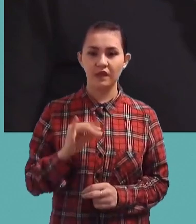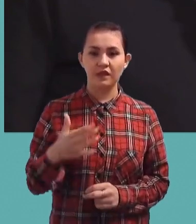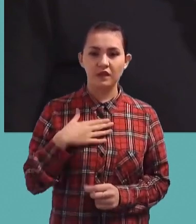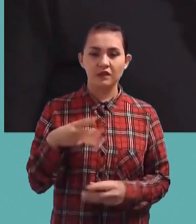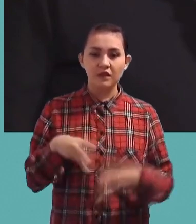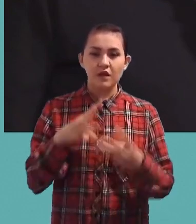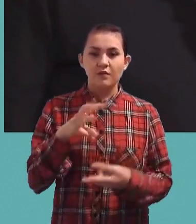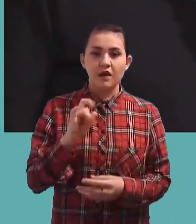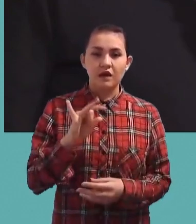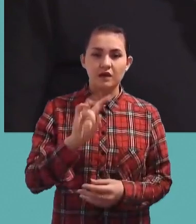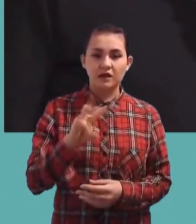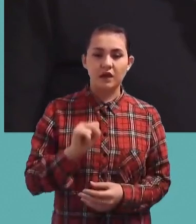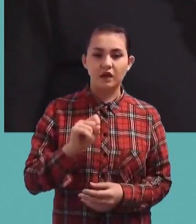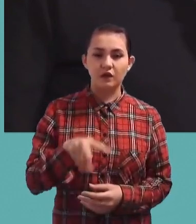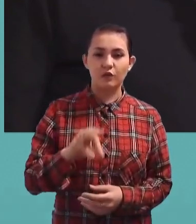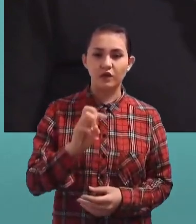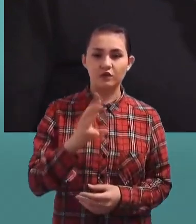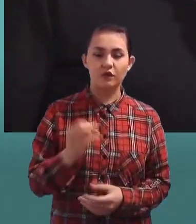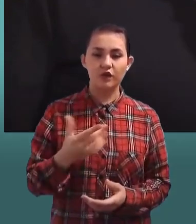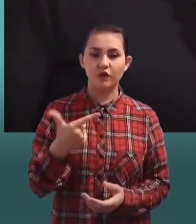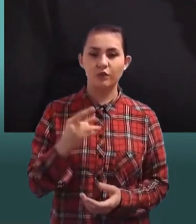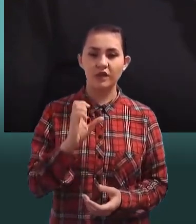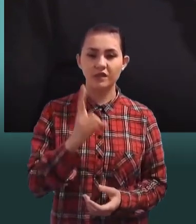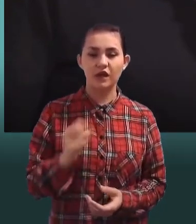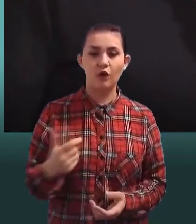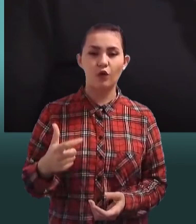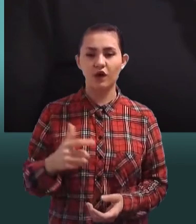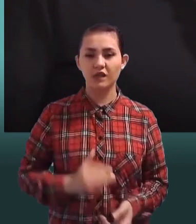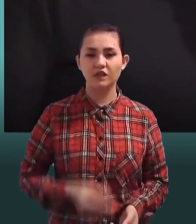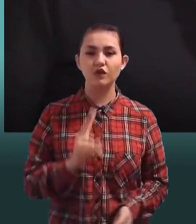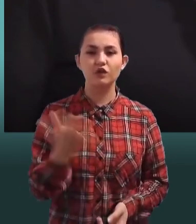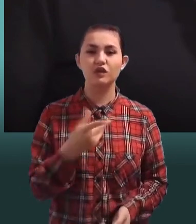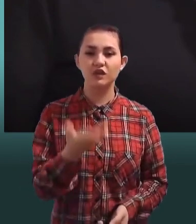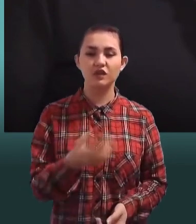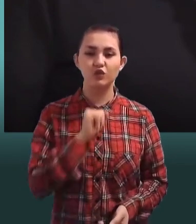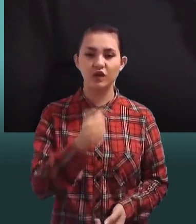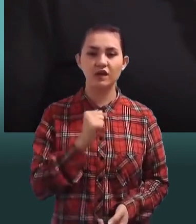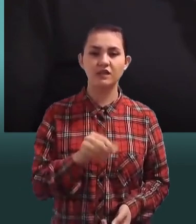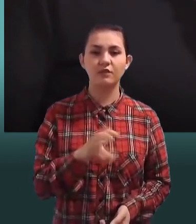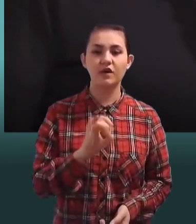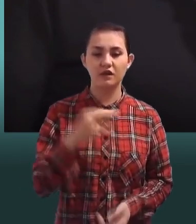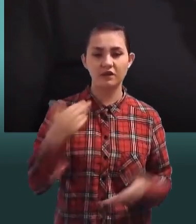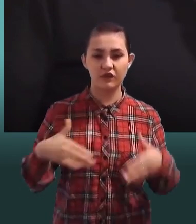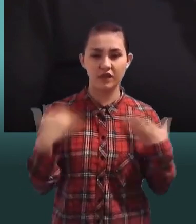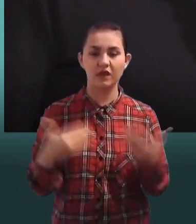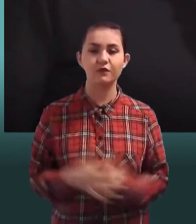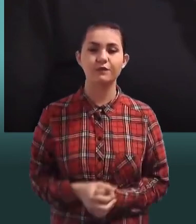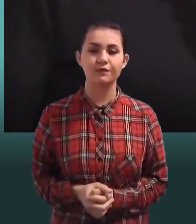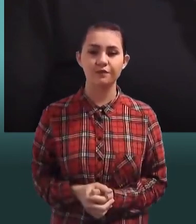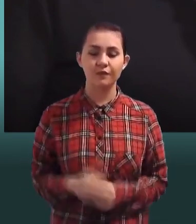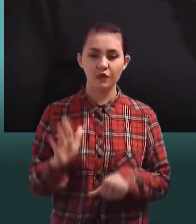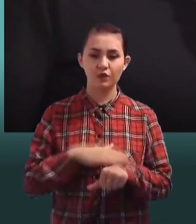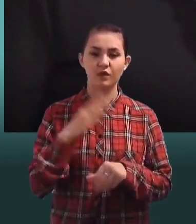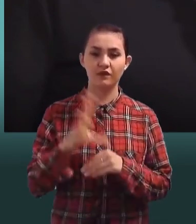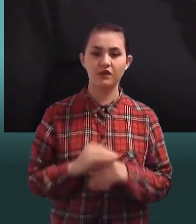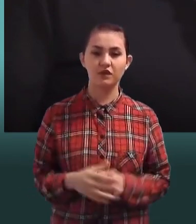Марина Романцова, голова правління громадської організації «Хто, якщо не ти», журналістка. Пані Марино, я вас вітаю також. Добрий вечір.